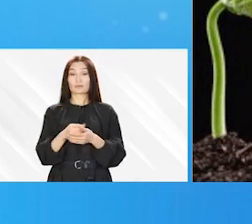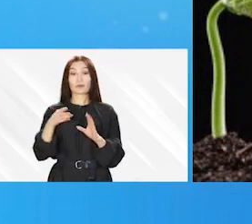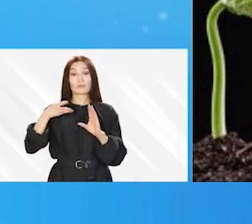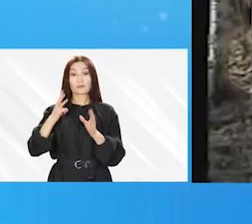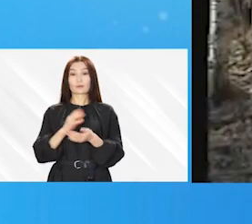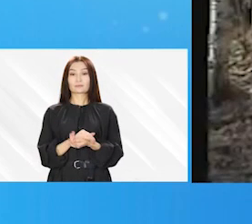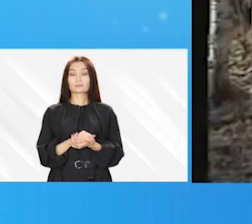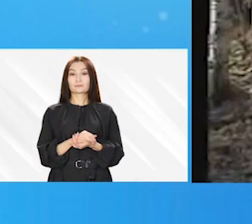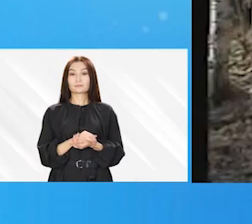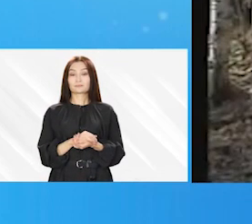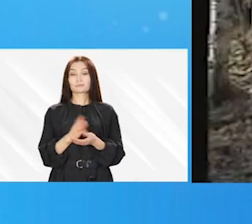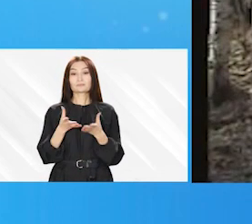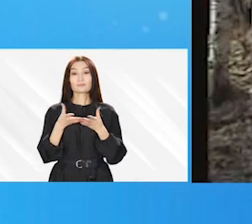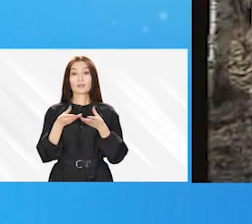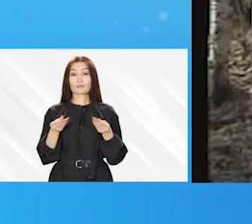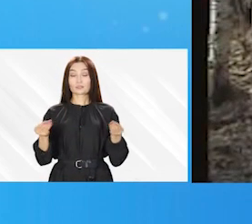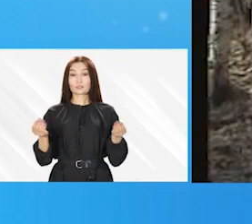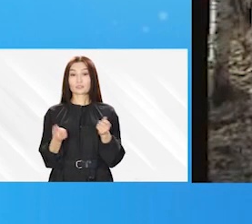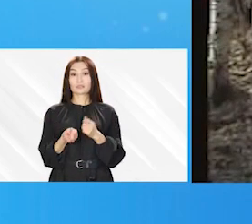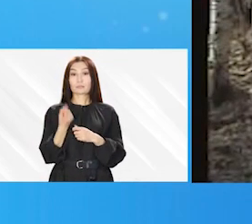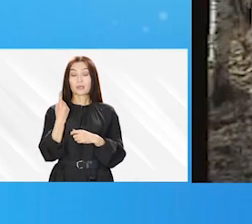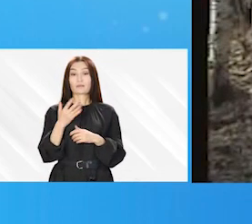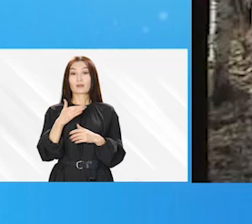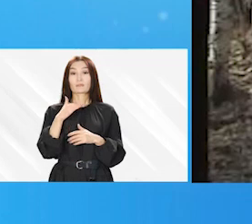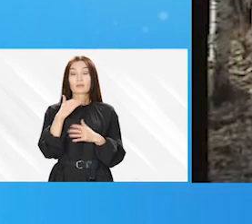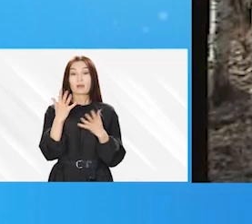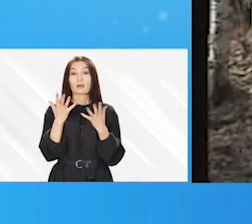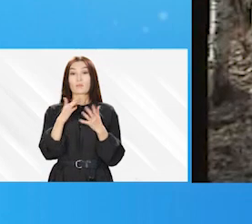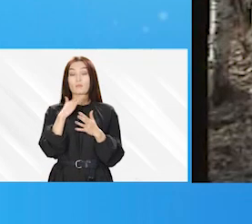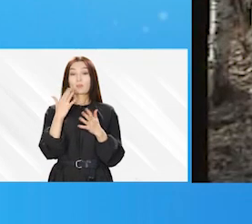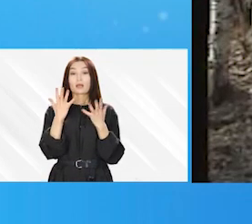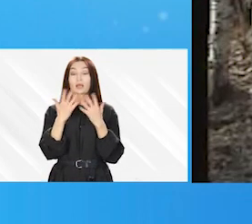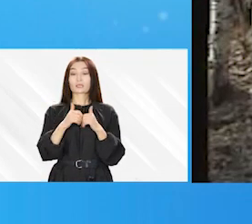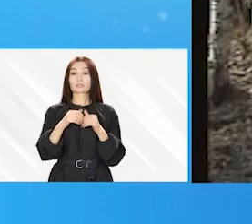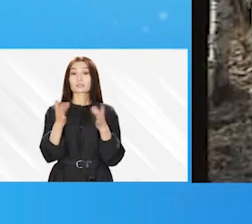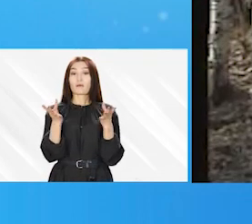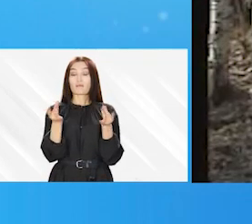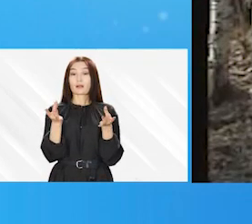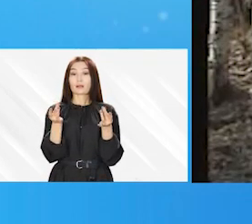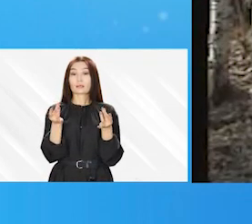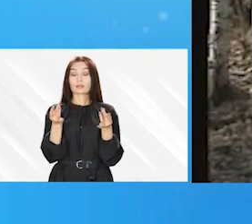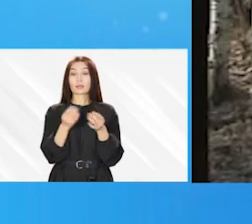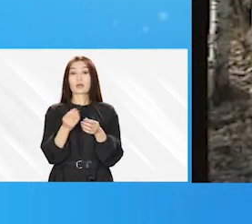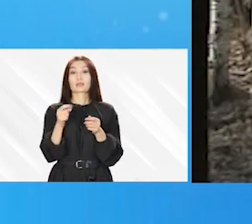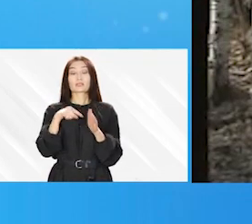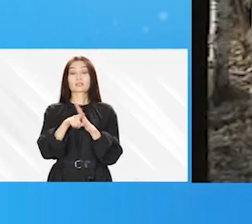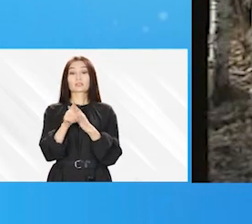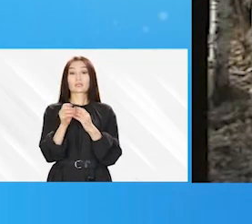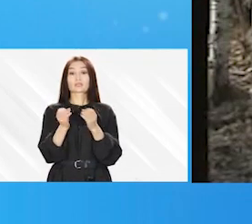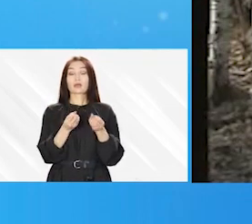фрагмент весной с появлением достаточного количества почвенной влаги начинается пробуждение